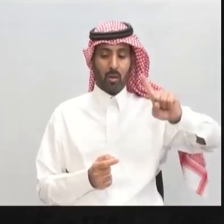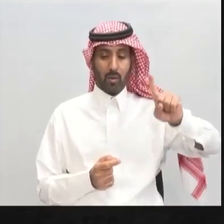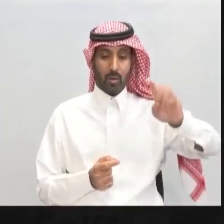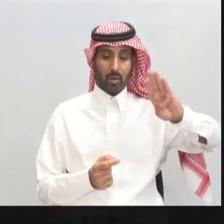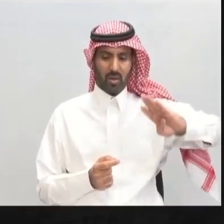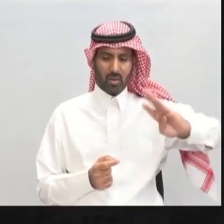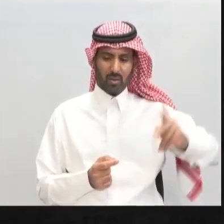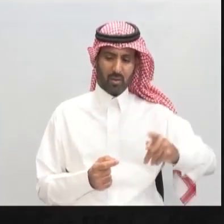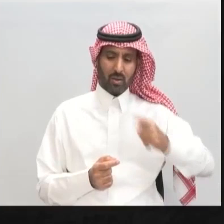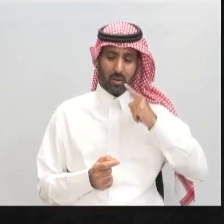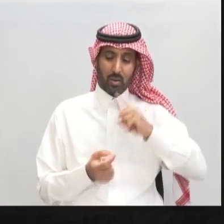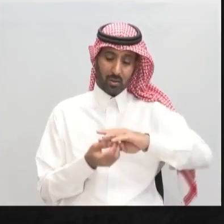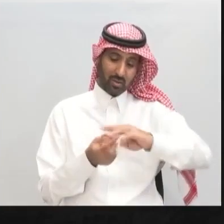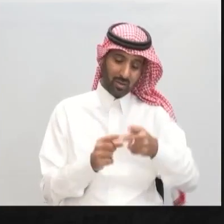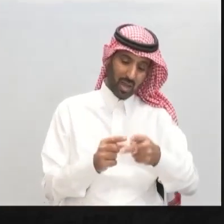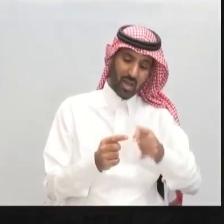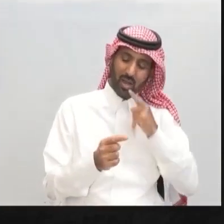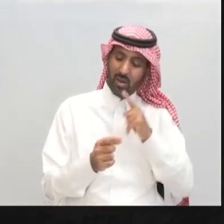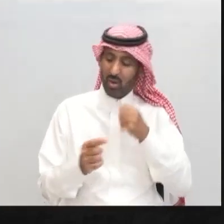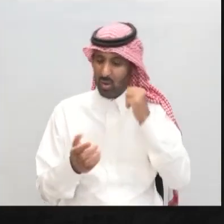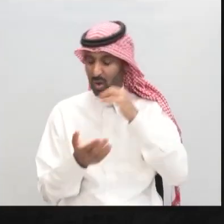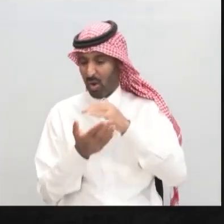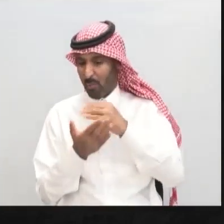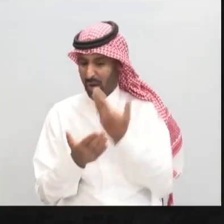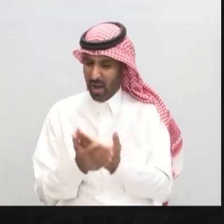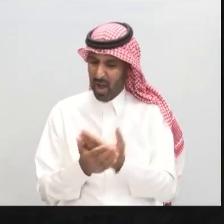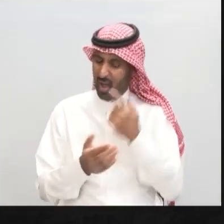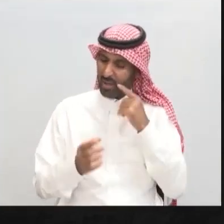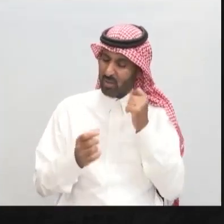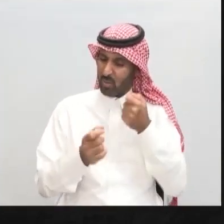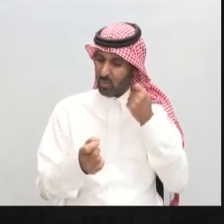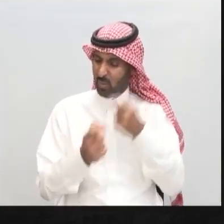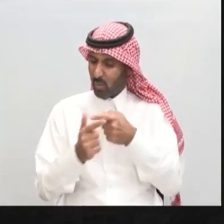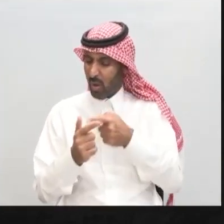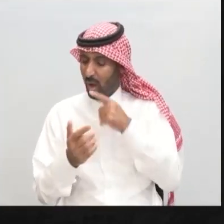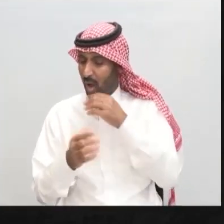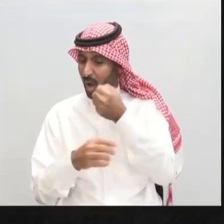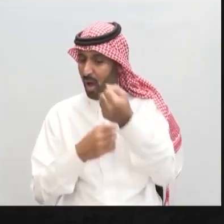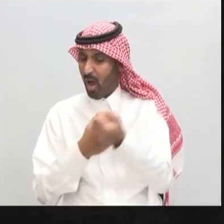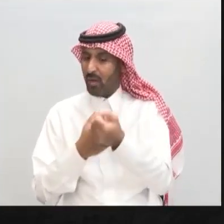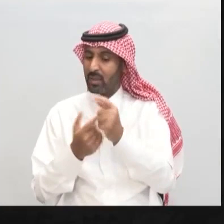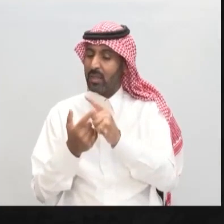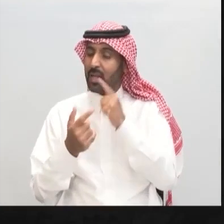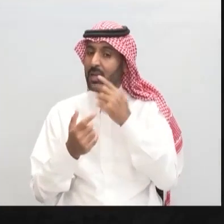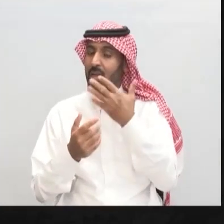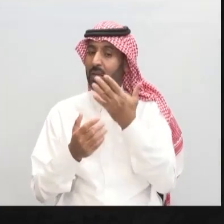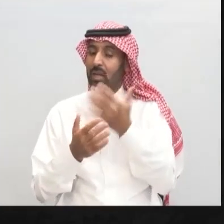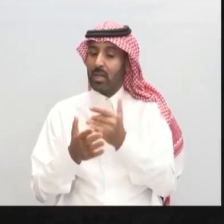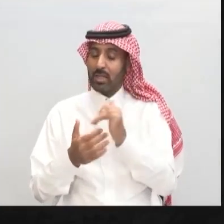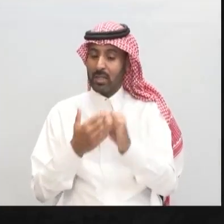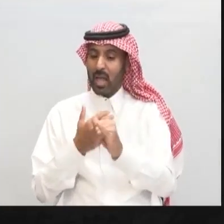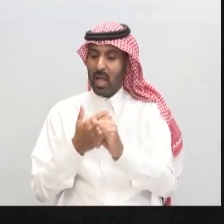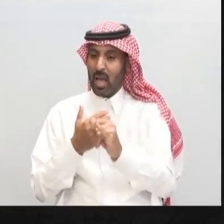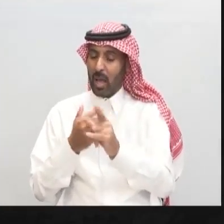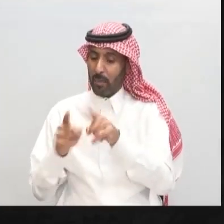القران الكريم قتل بعض الصحابه في غزوات المرتدين كما ياتي باذن الله تعالى معنا وكذلك في عهد عثمان حصل